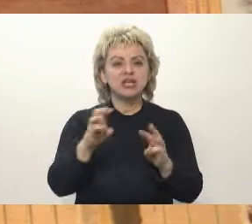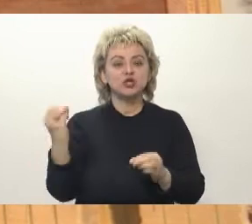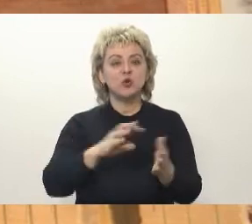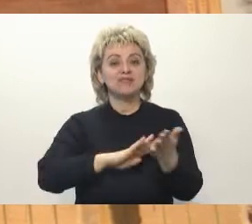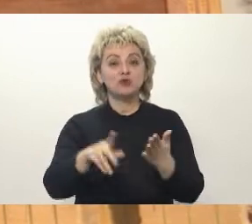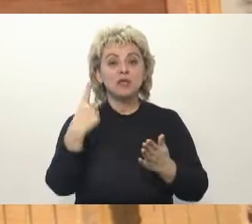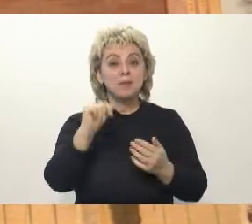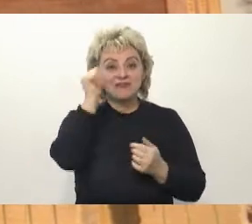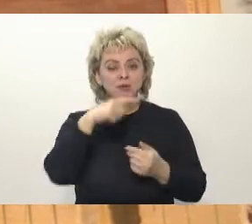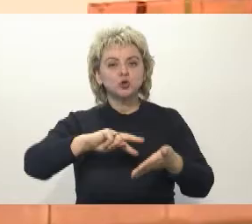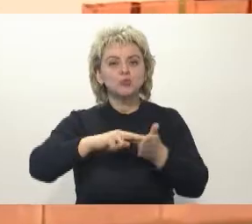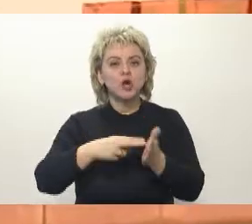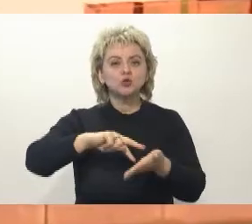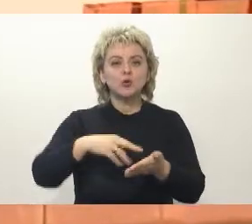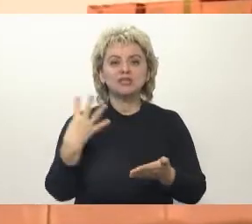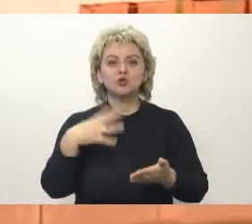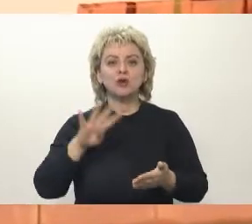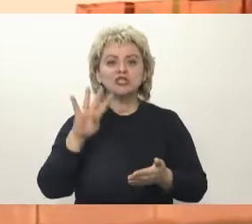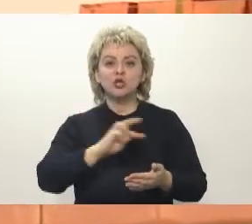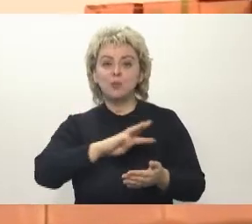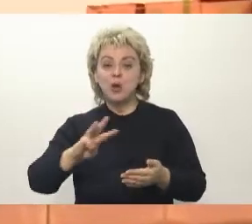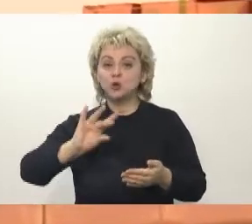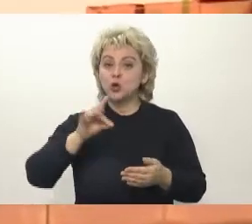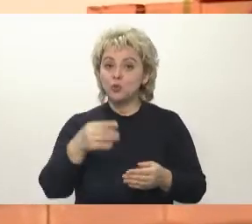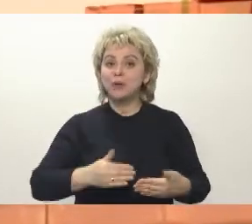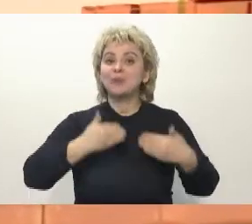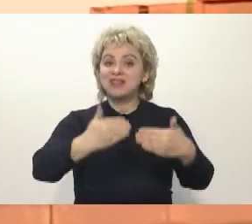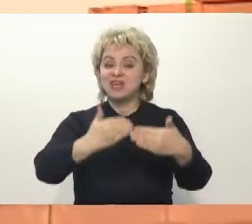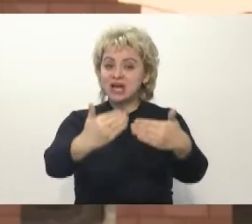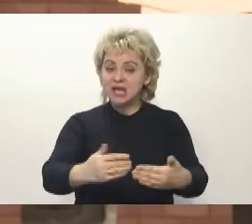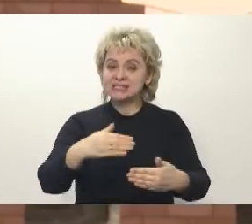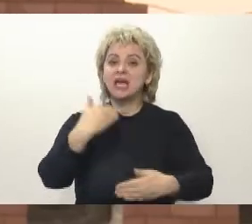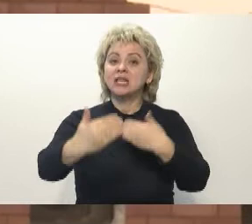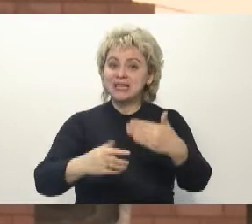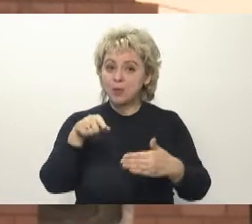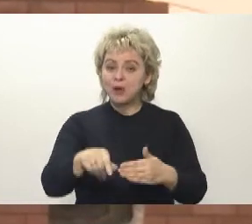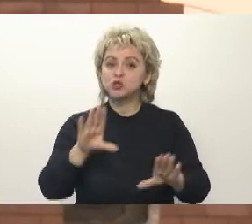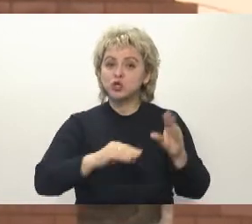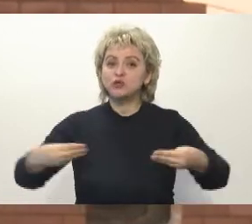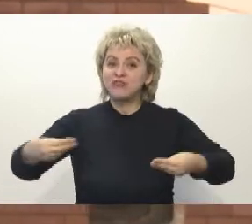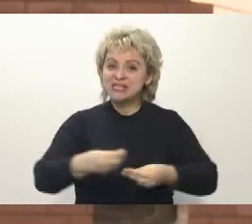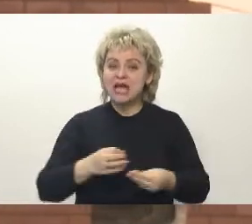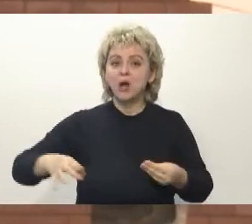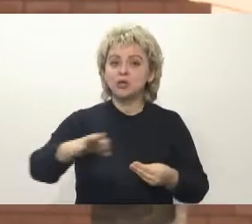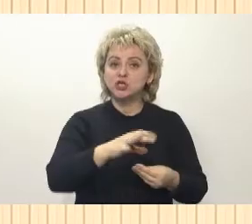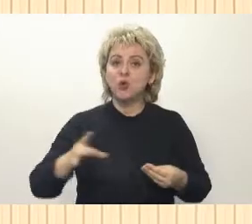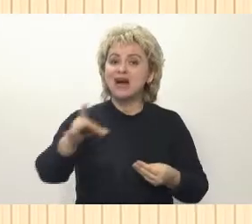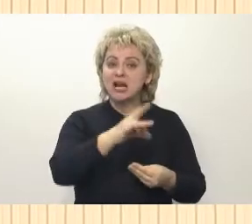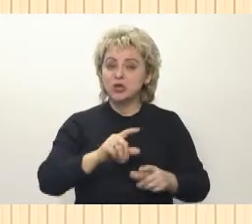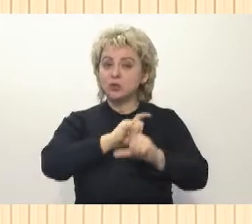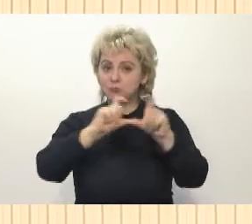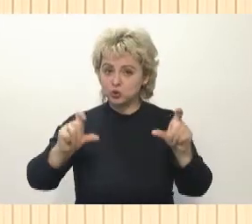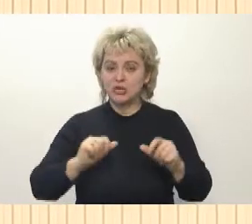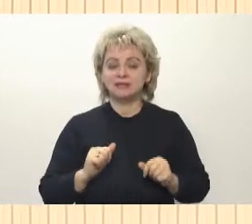в 91-м. Проект стоимостью почти 44 миллиона рублей продвигается быстрыми темпами за счет софинансирования областного и